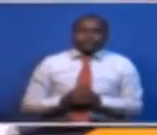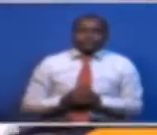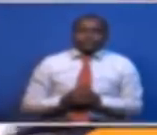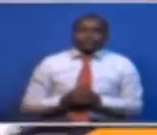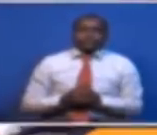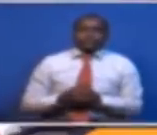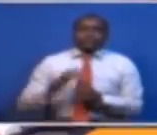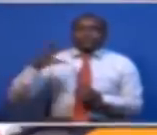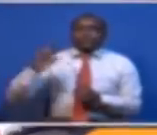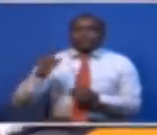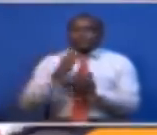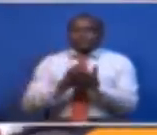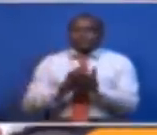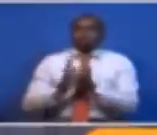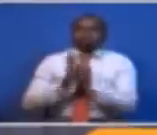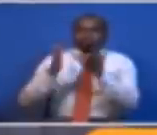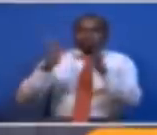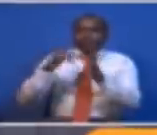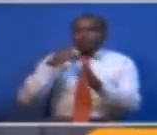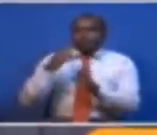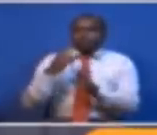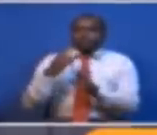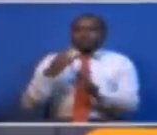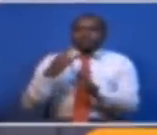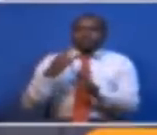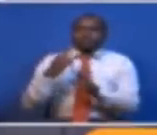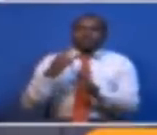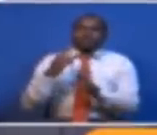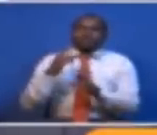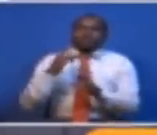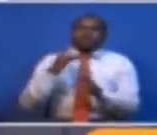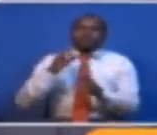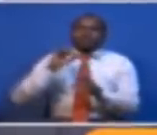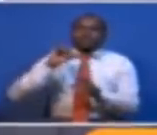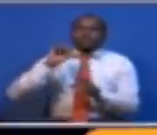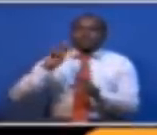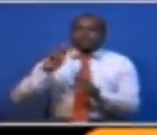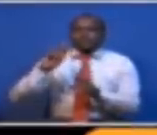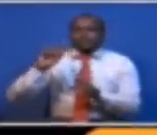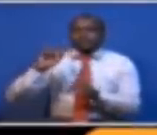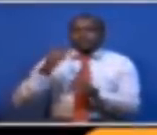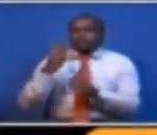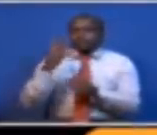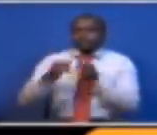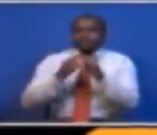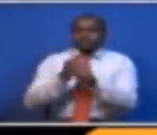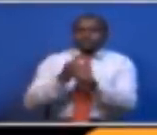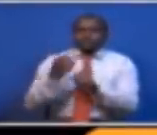Mawaziri nao walimsifu Bett ambaye amekuwa mwanariadha wa timu ya Kenya kwa miaka 4 pekee. I met Bett